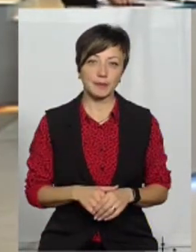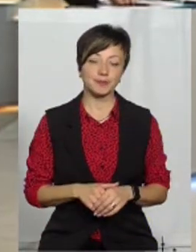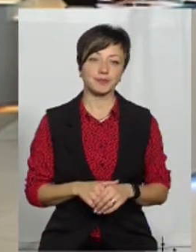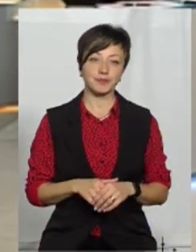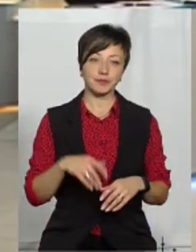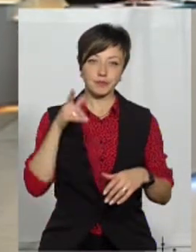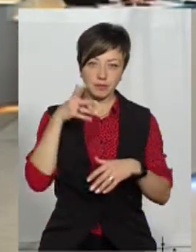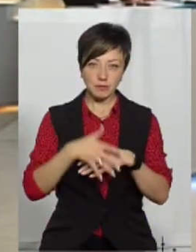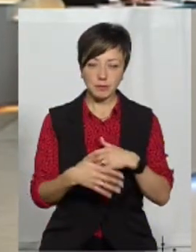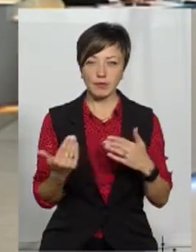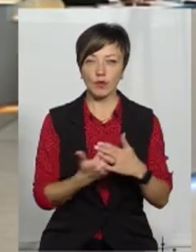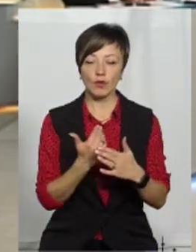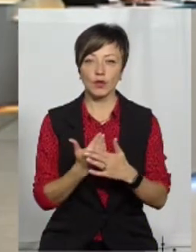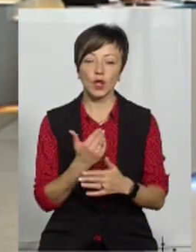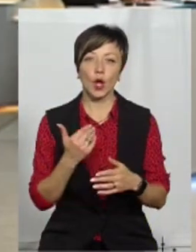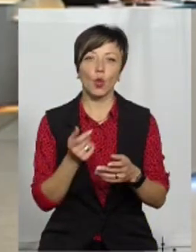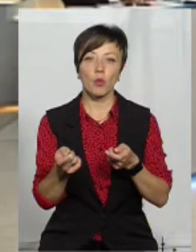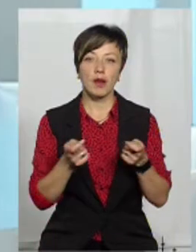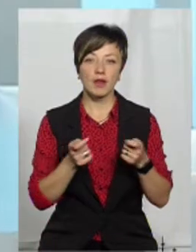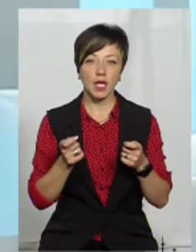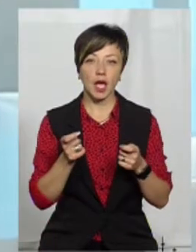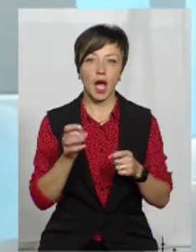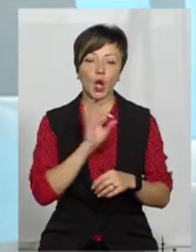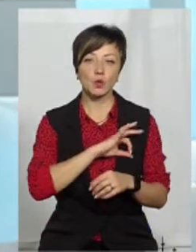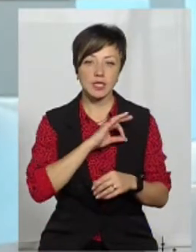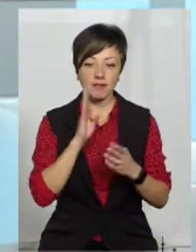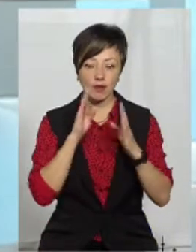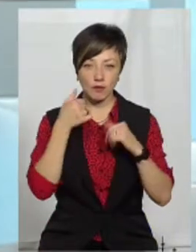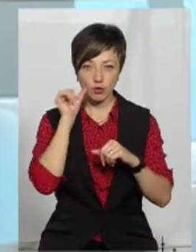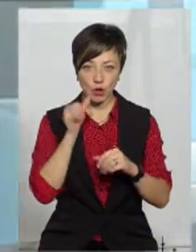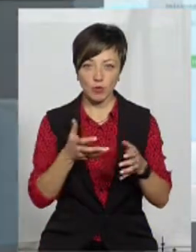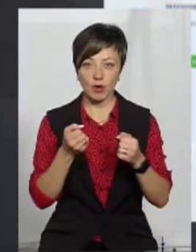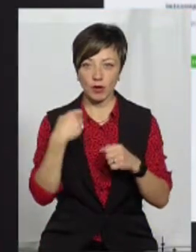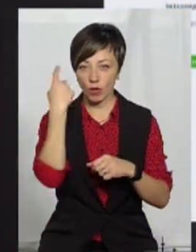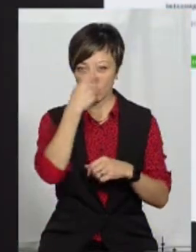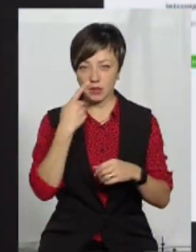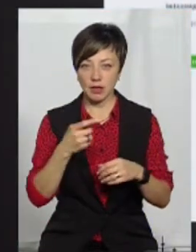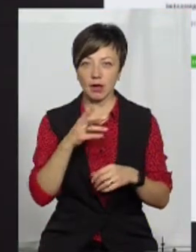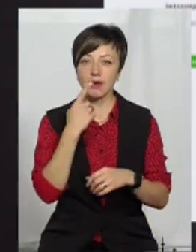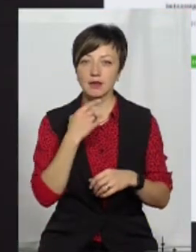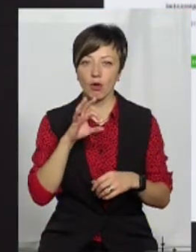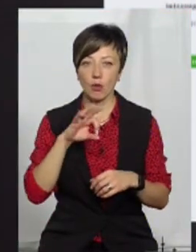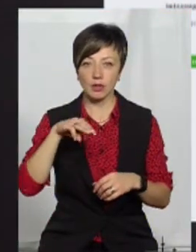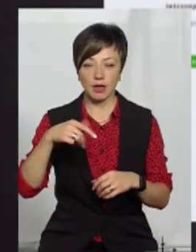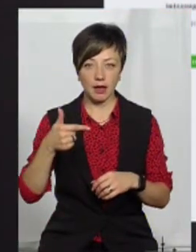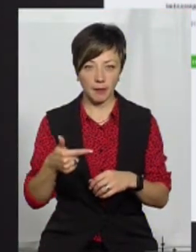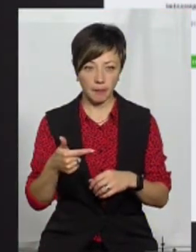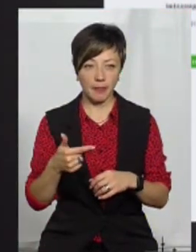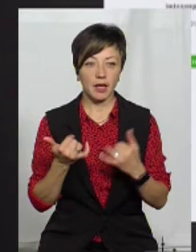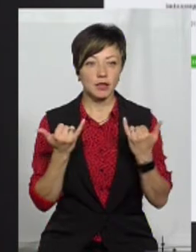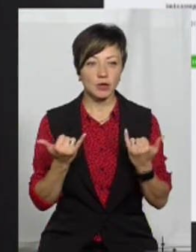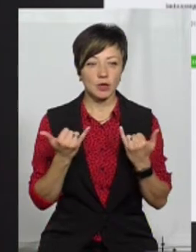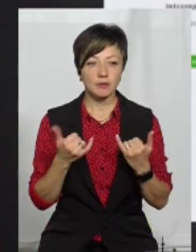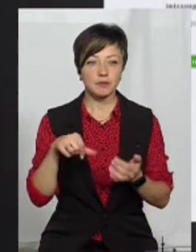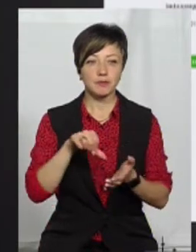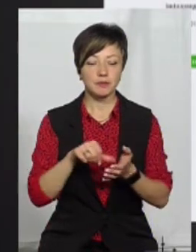Зрозуміло. І от в стрічці новин управління юстиції у Фейсбук бачу, що вчора проводили особистий прийом у Красилівській ОТГ село Кульчини.